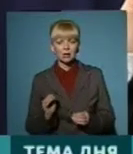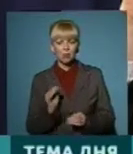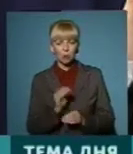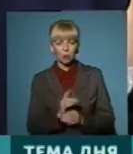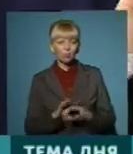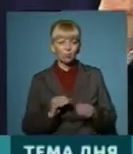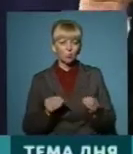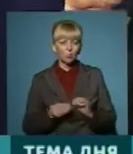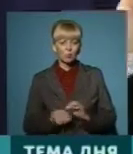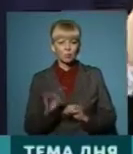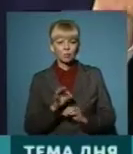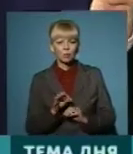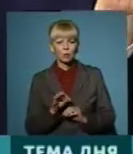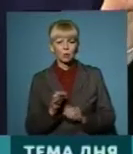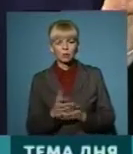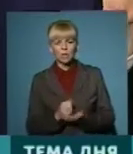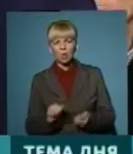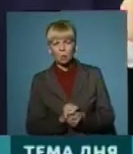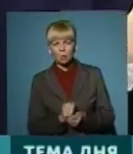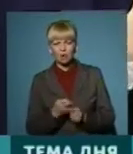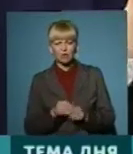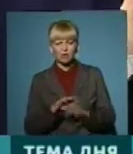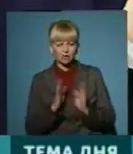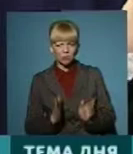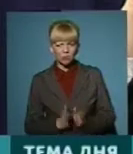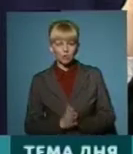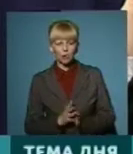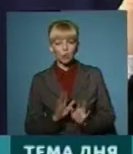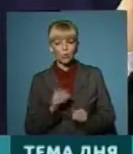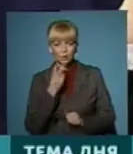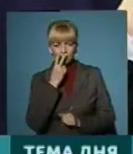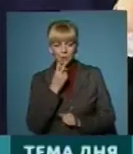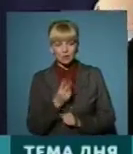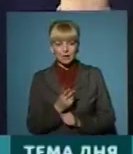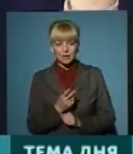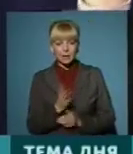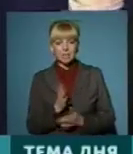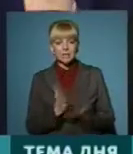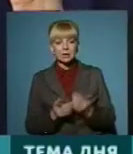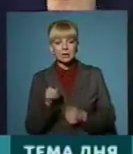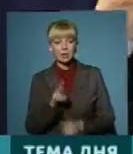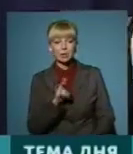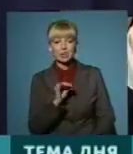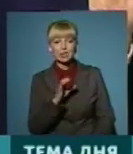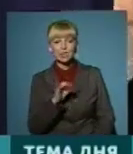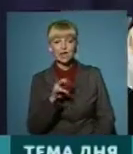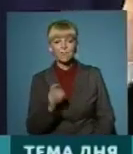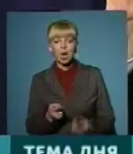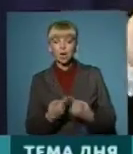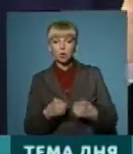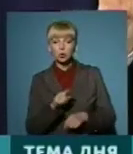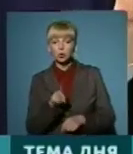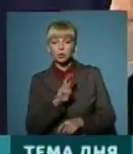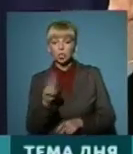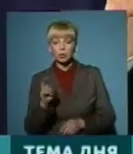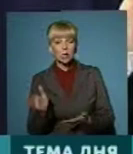там, проблемами по сбиранию бумажек и всего остального. Але, значит, смотрите, если там в Киселю категории с них никто